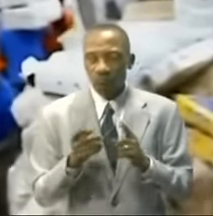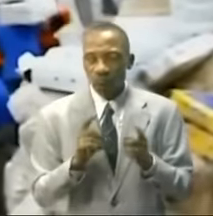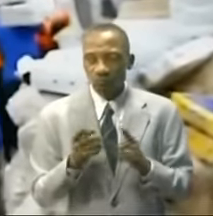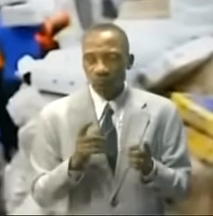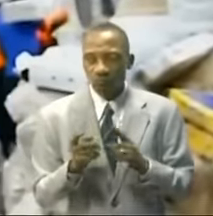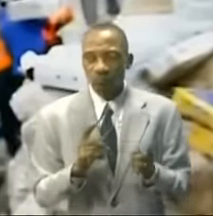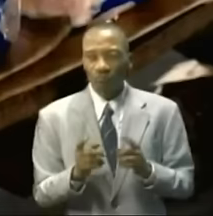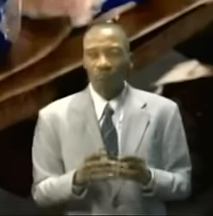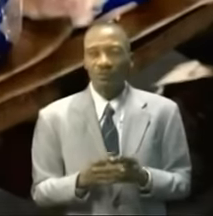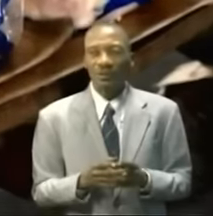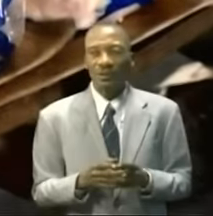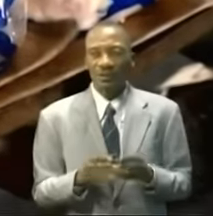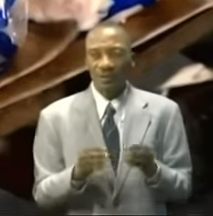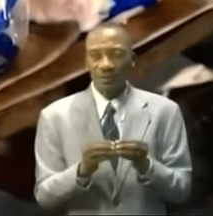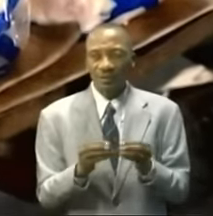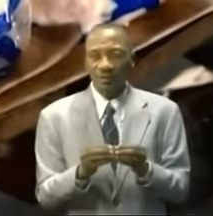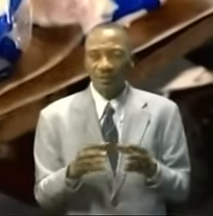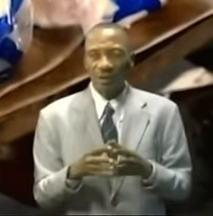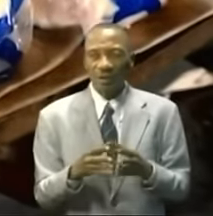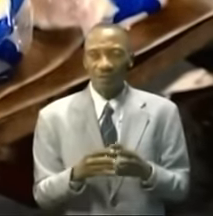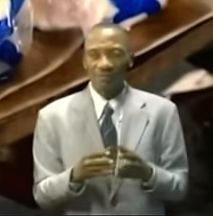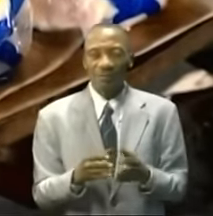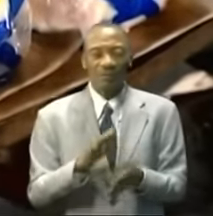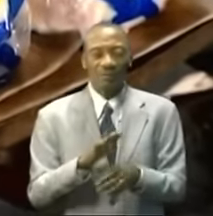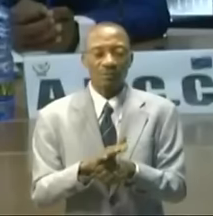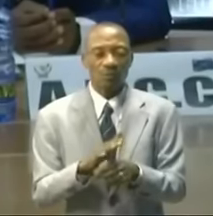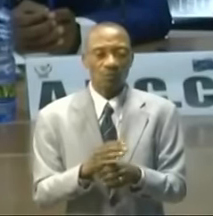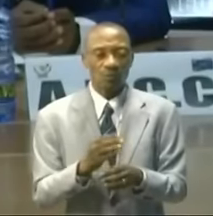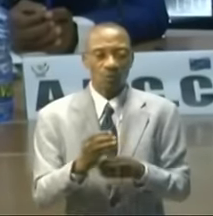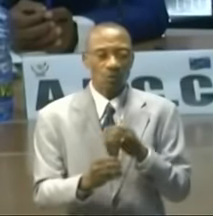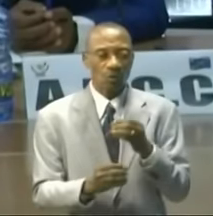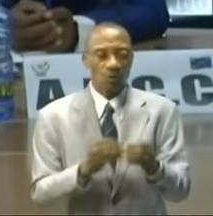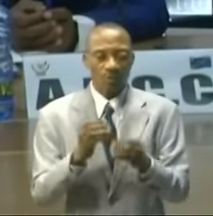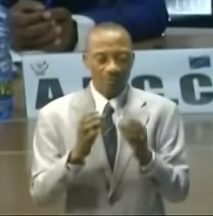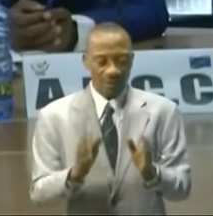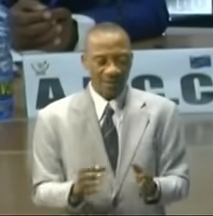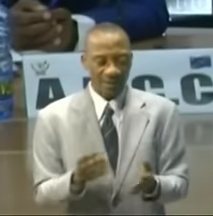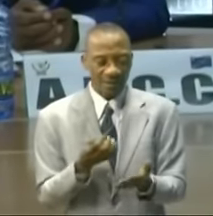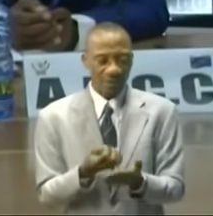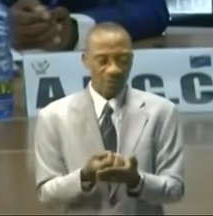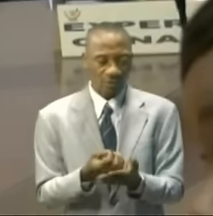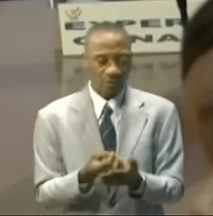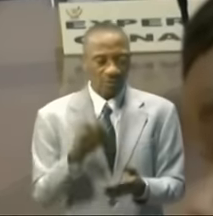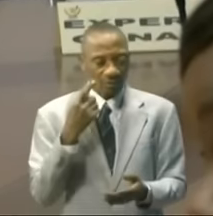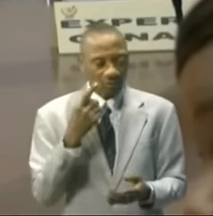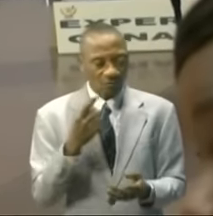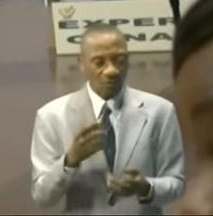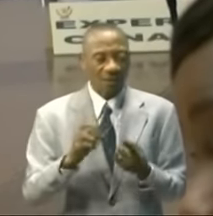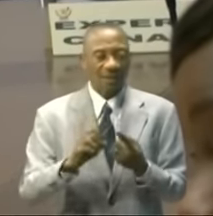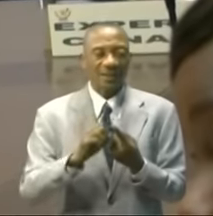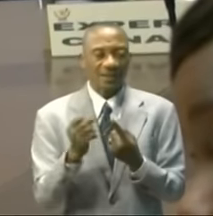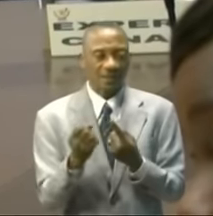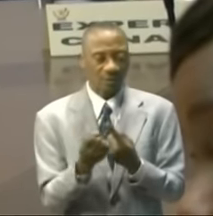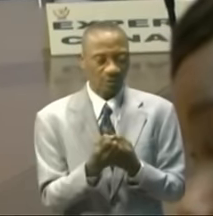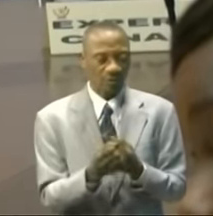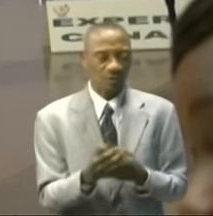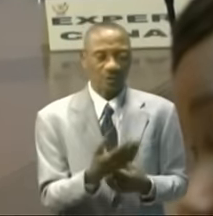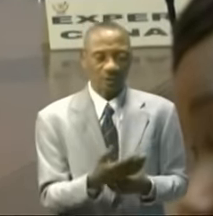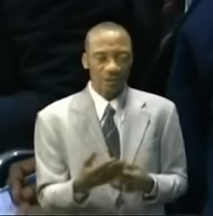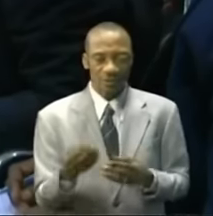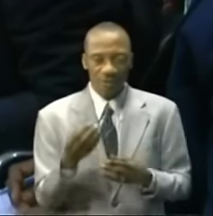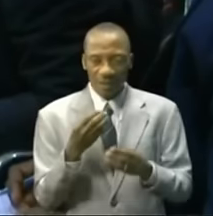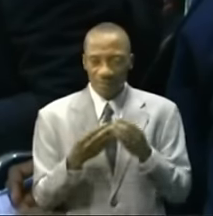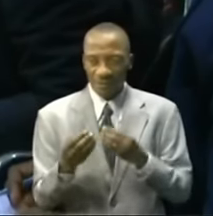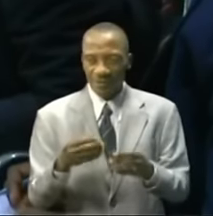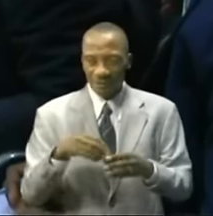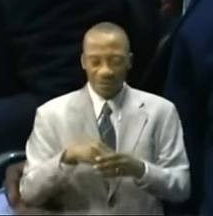par des gros investisseurs en attendant leur mise en application pour bientôt. Il s'agit d'un groupe de 15 associations de défense des